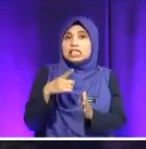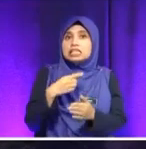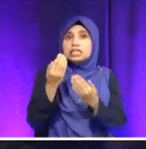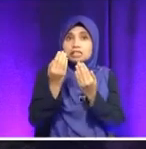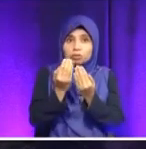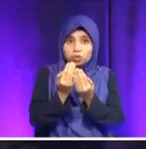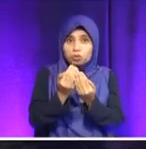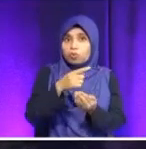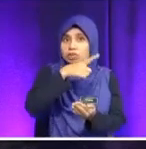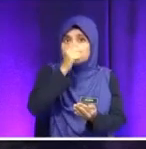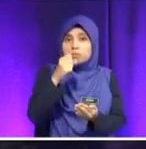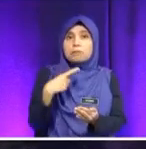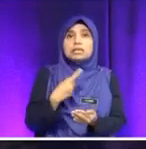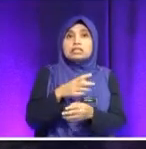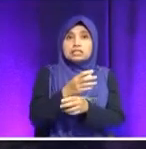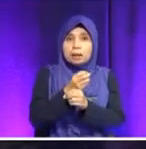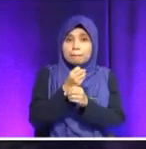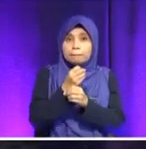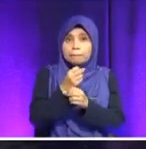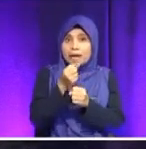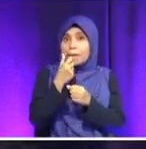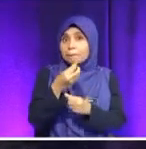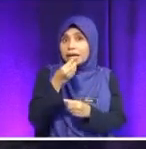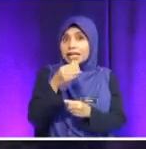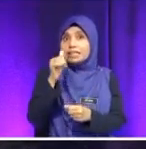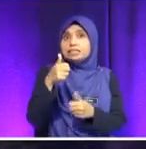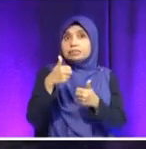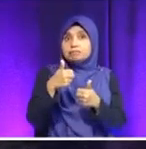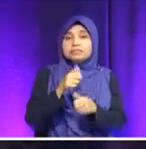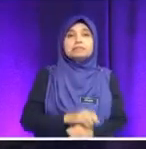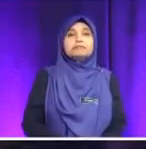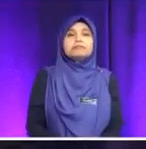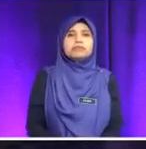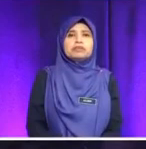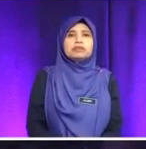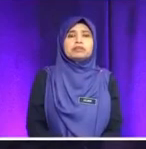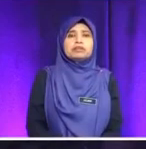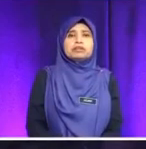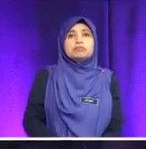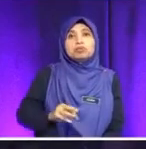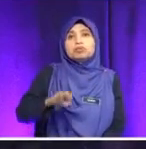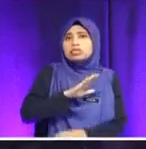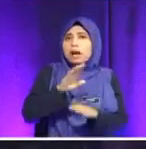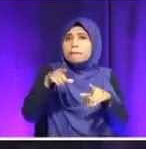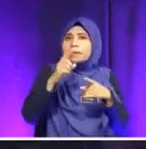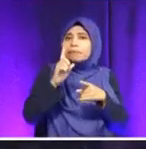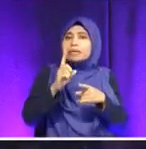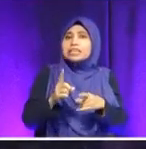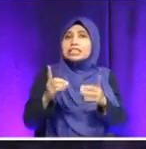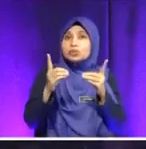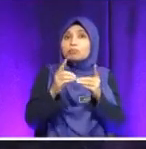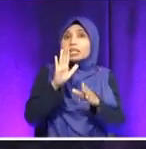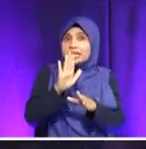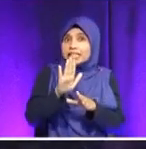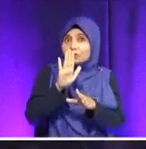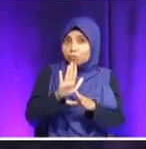mana kita dapat sajian makanan. Jangan kita komplain-komplain. Baik cikgu, kita banyak lagi kita nak belajar selepas ini. Murid-murid jangan ke mana-mana, kembali selepas ini di